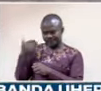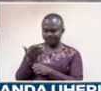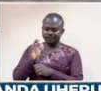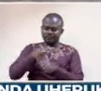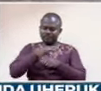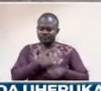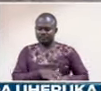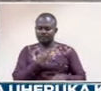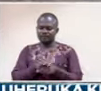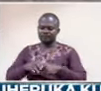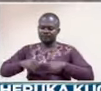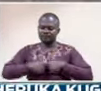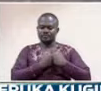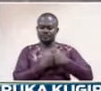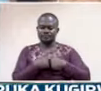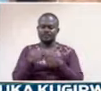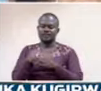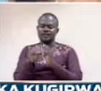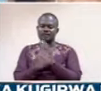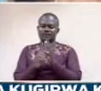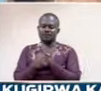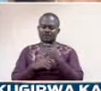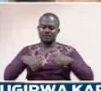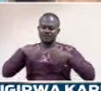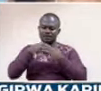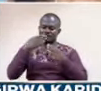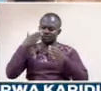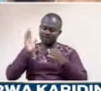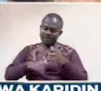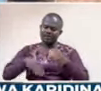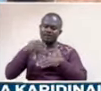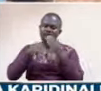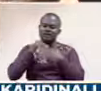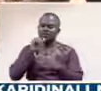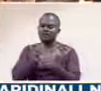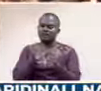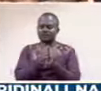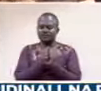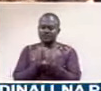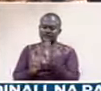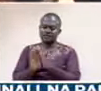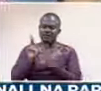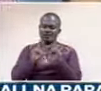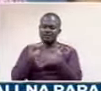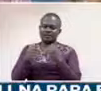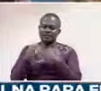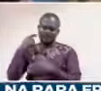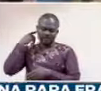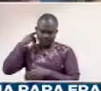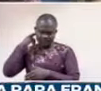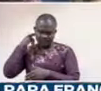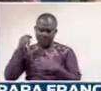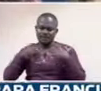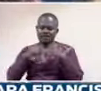inyuma bikomeye n'amakimbirane y'abayobozi mu karere, babibanagamo umwuka mubi bigatuma badakorera hamwe mu iterambere ry'abaturage. Miya